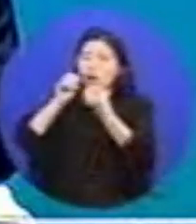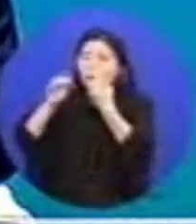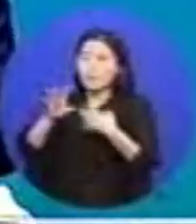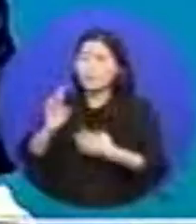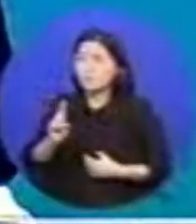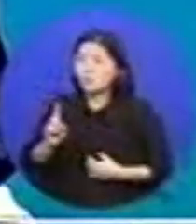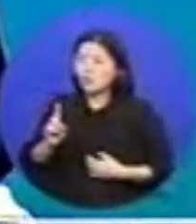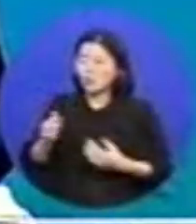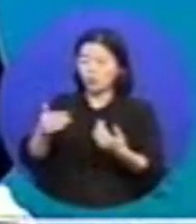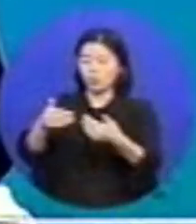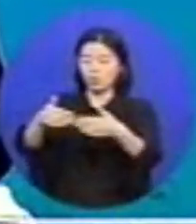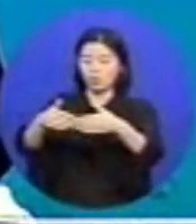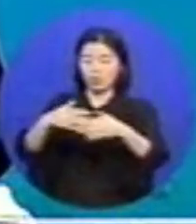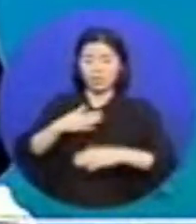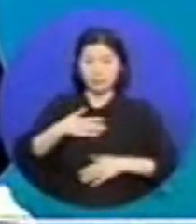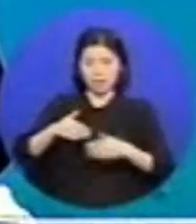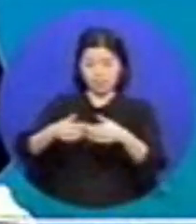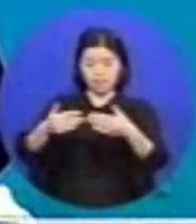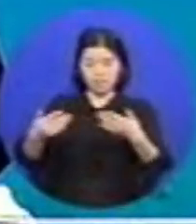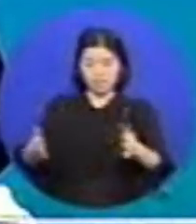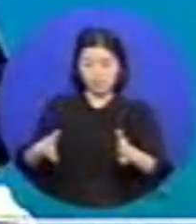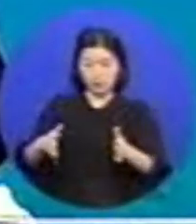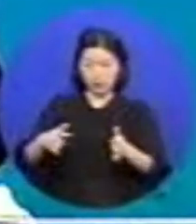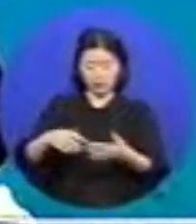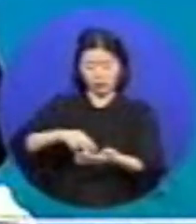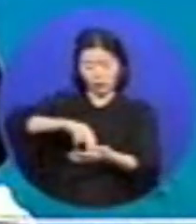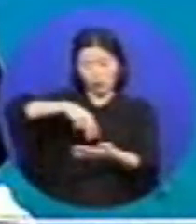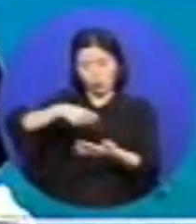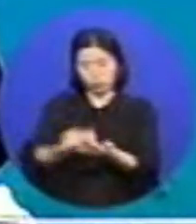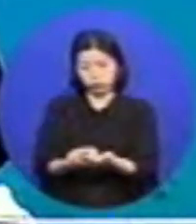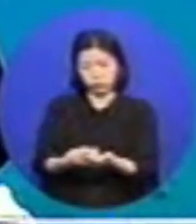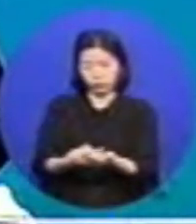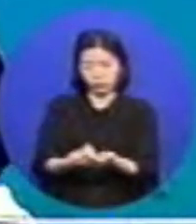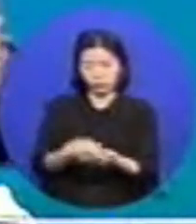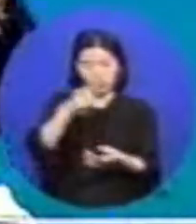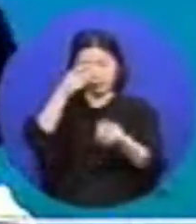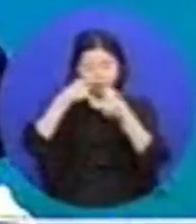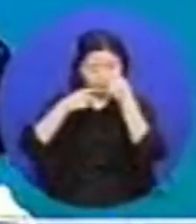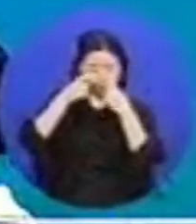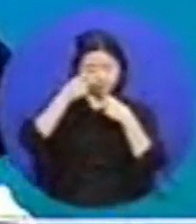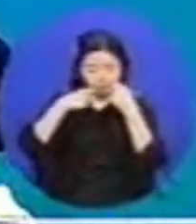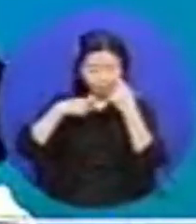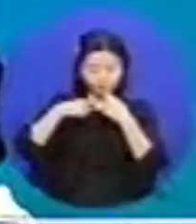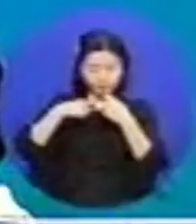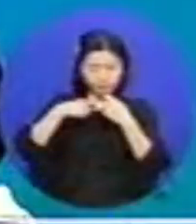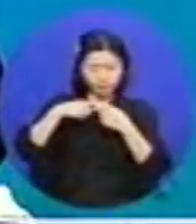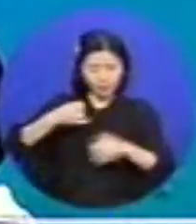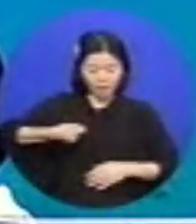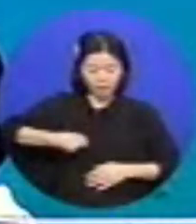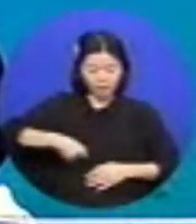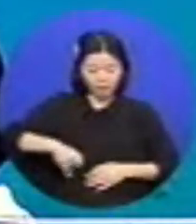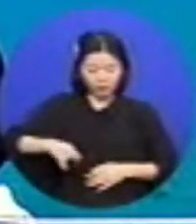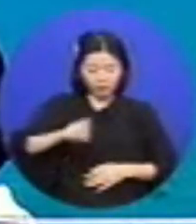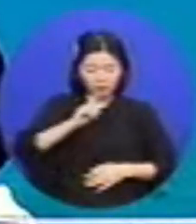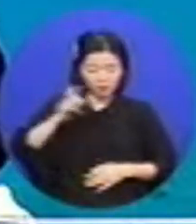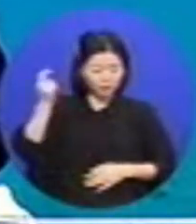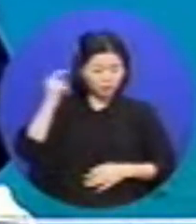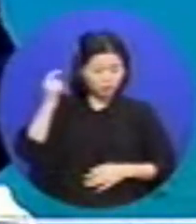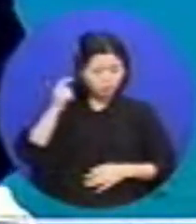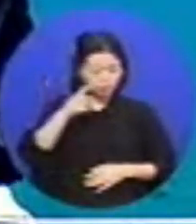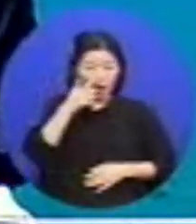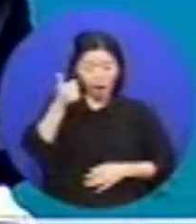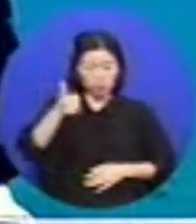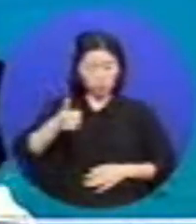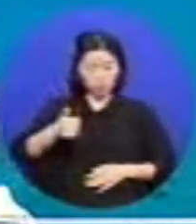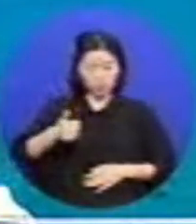방에 들어와서 털썩 주저앉았는데 눈물이 나더래요. 딸의 말을 듣고 아버지가 우는 거예요.